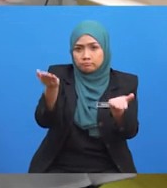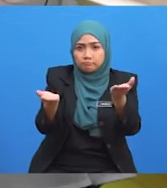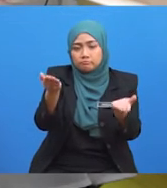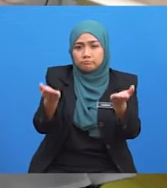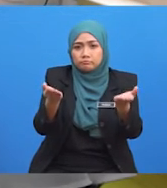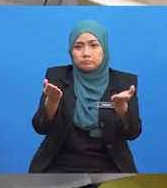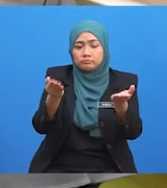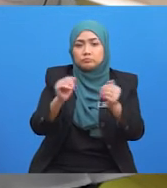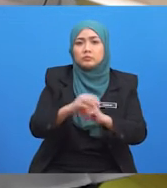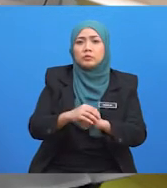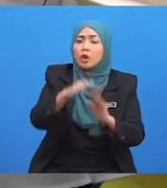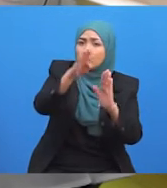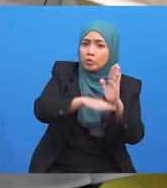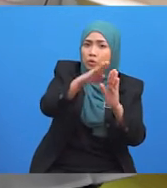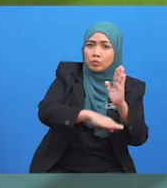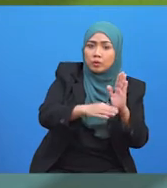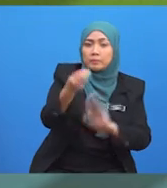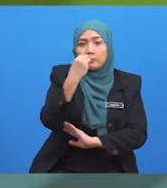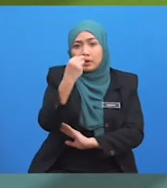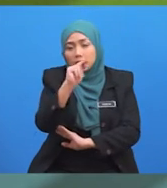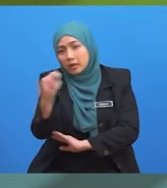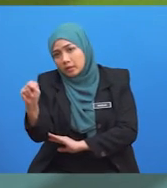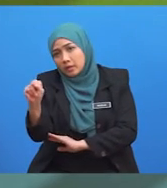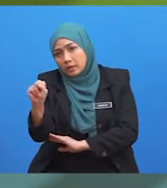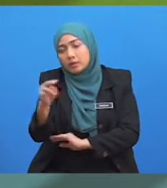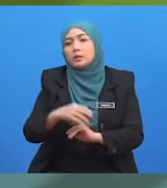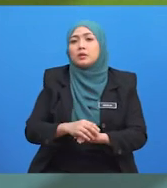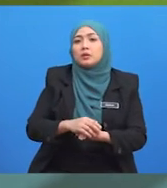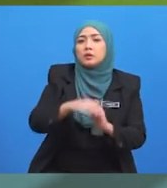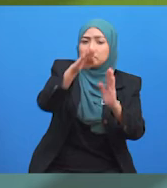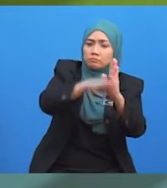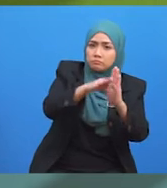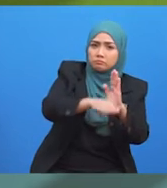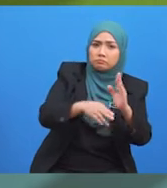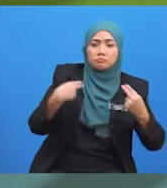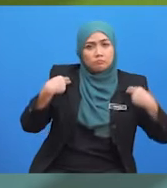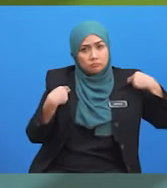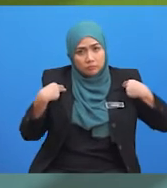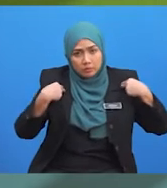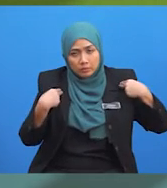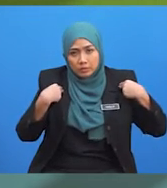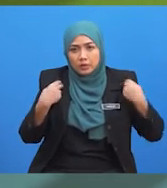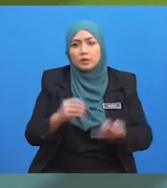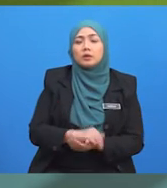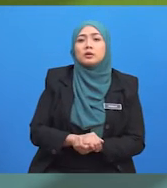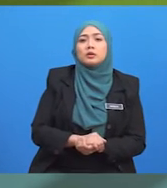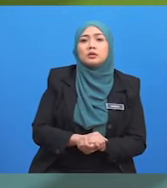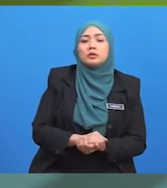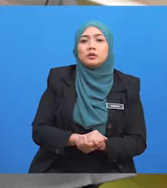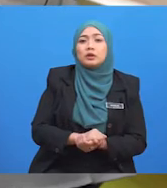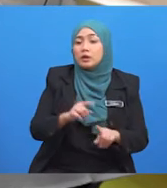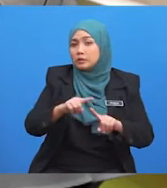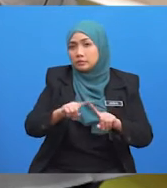Contohnya, kekurangan bekalan makanan, pelupusan spesies sesuatu tumbuhan atau haiwan dan